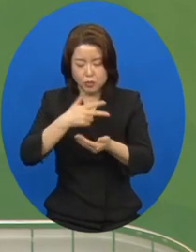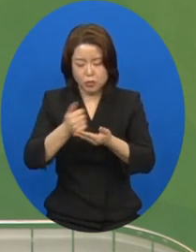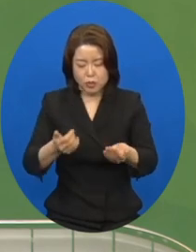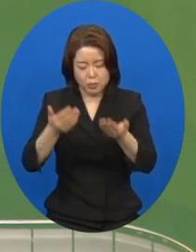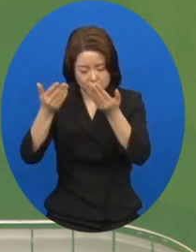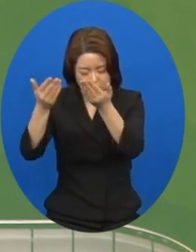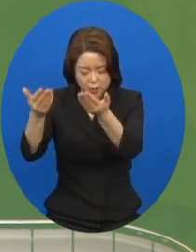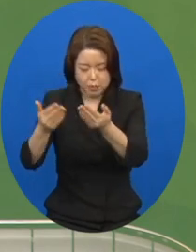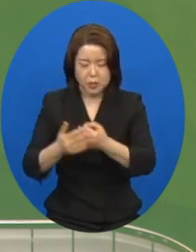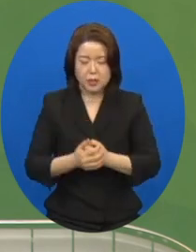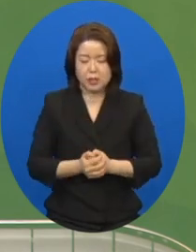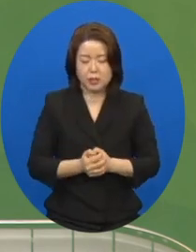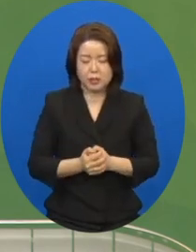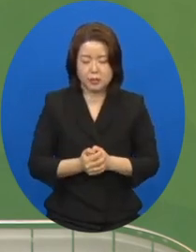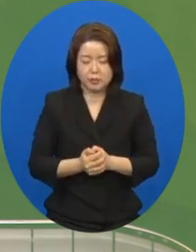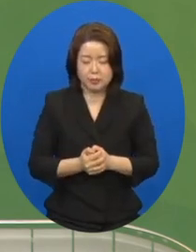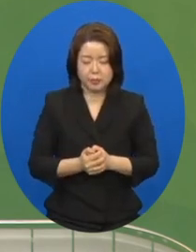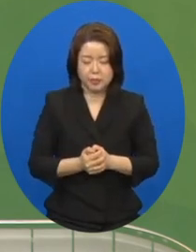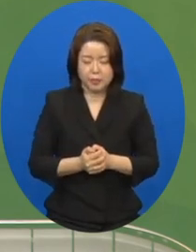봉헌합니다.